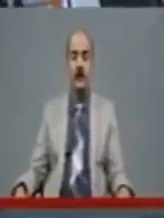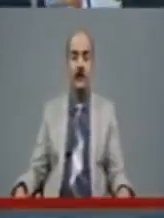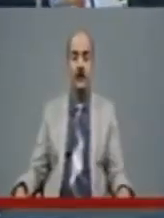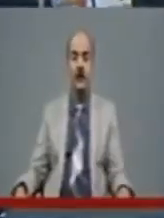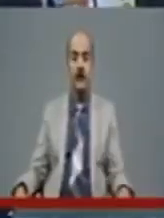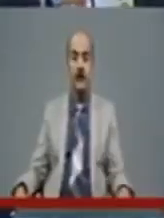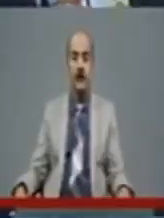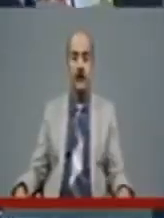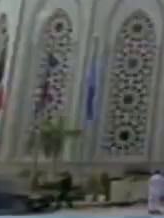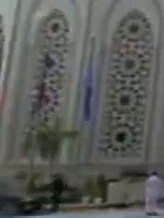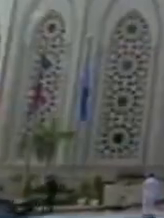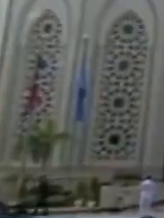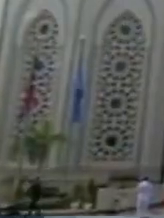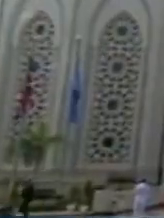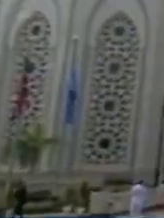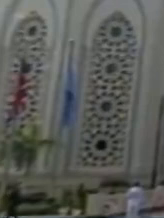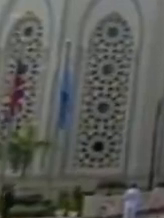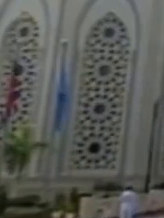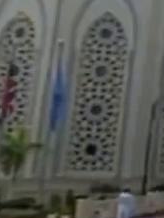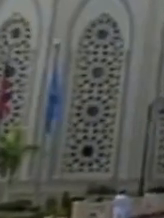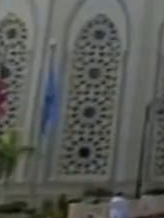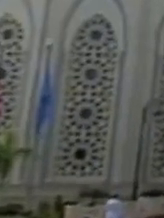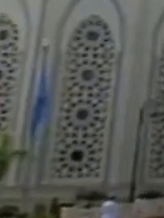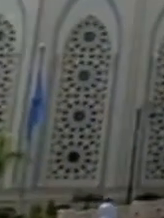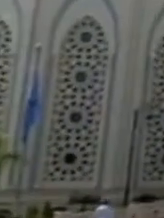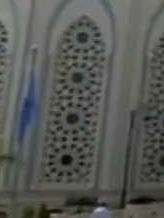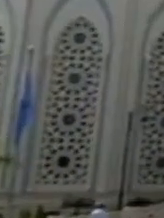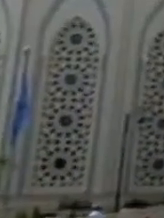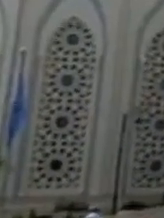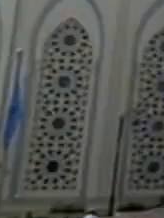يعود بالخير على الشعوب. سوزان مصطفى، التلفزيون المصري.